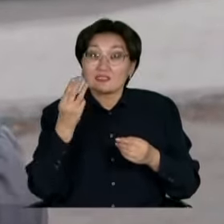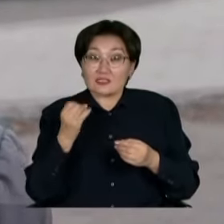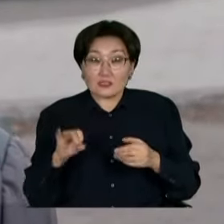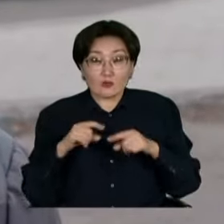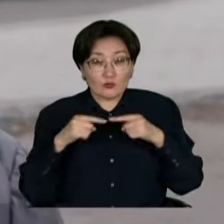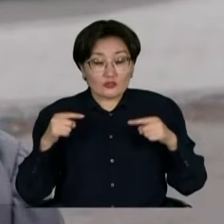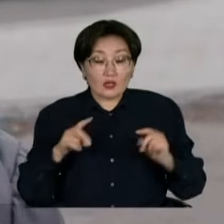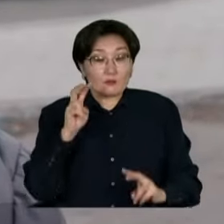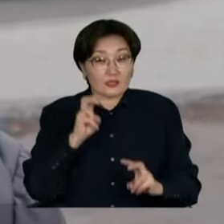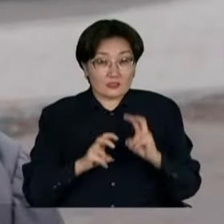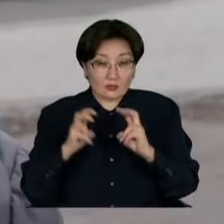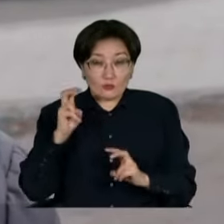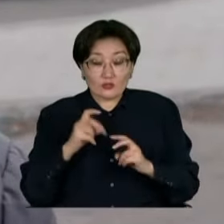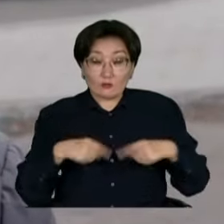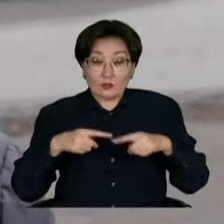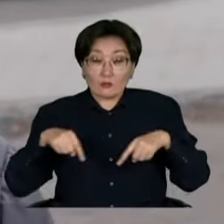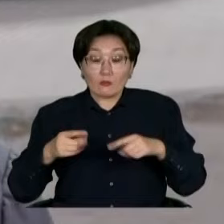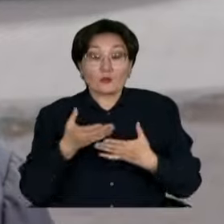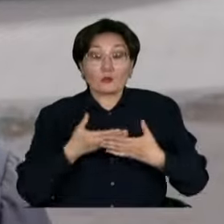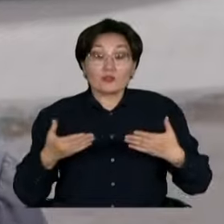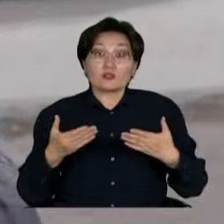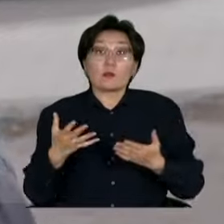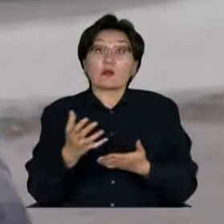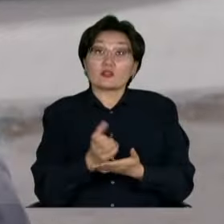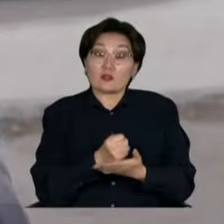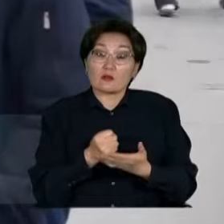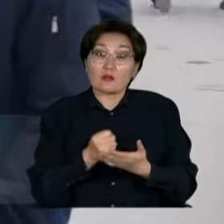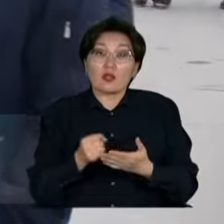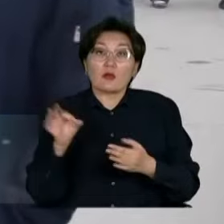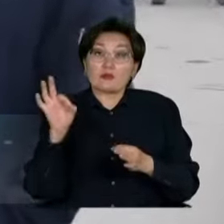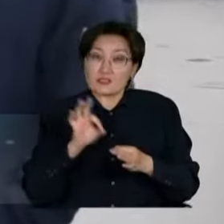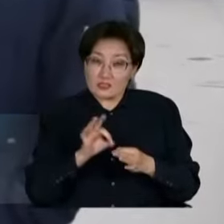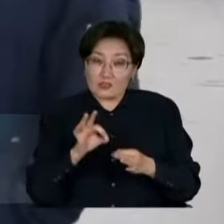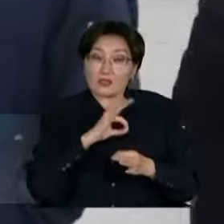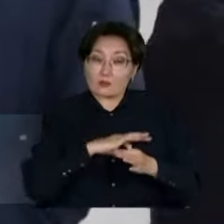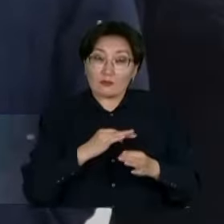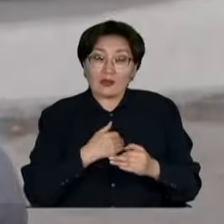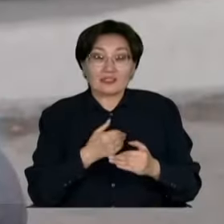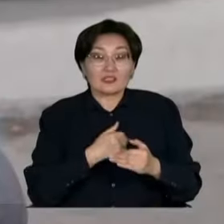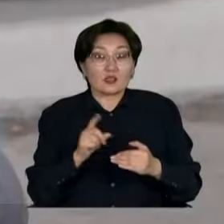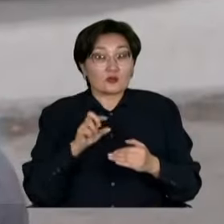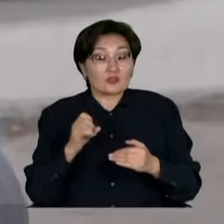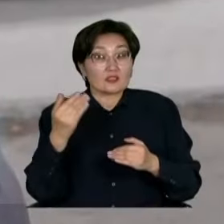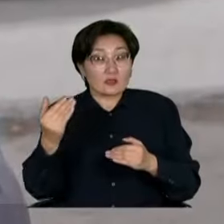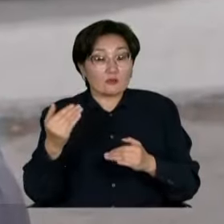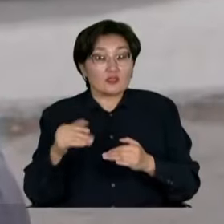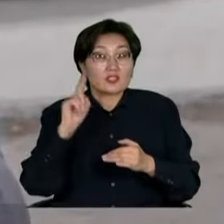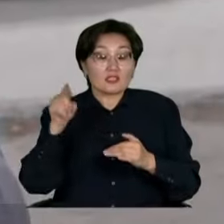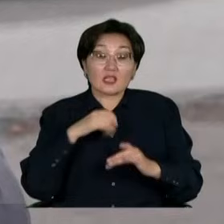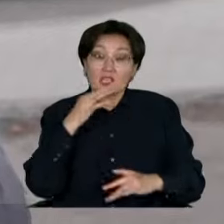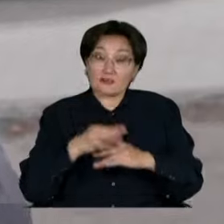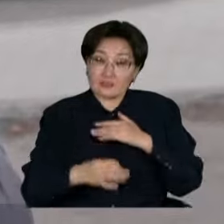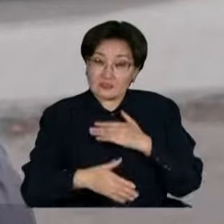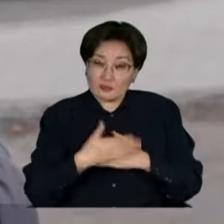разных производствах и что мы, естественно, получим от этого прибыль. И мы хотим, чтобы его привлекли к